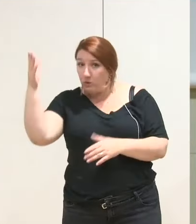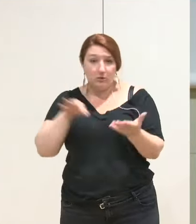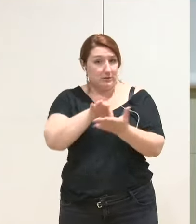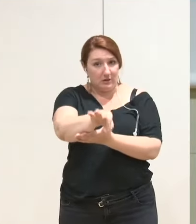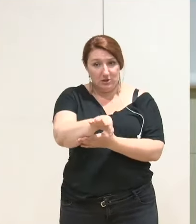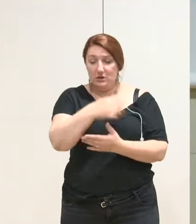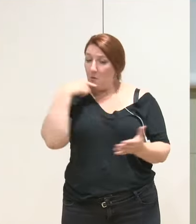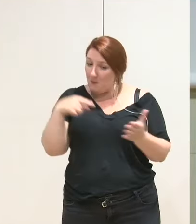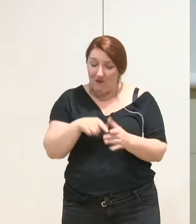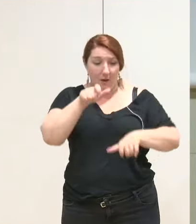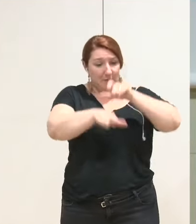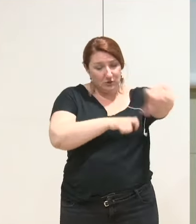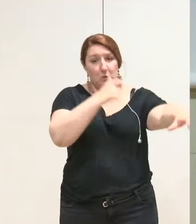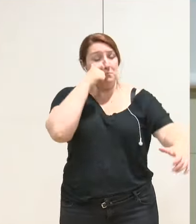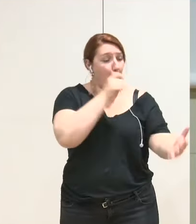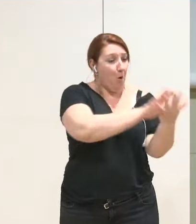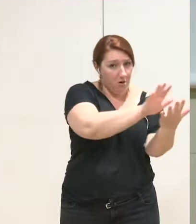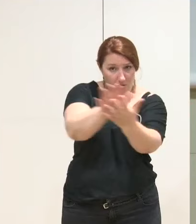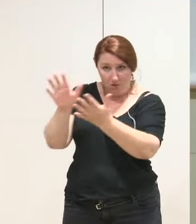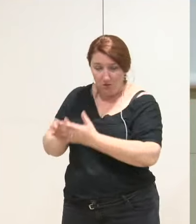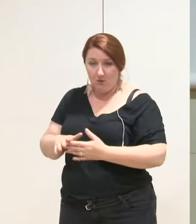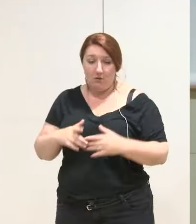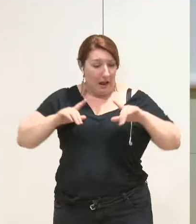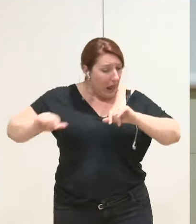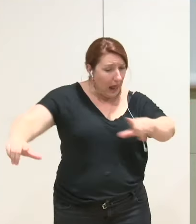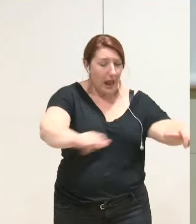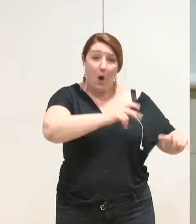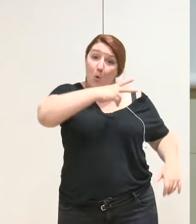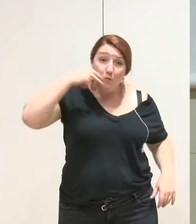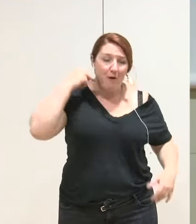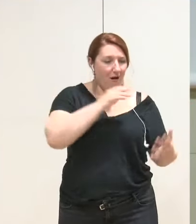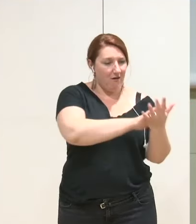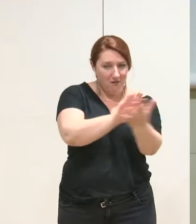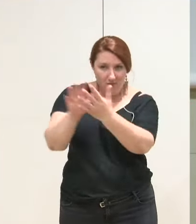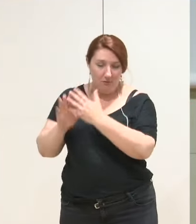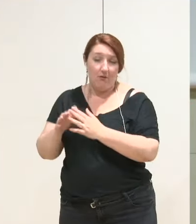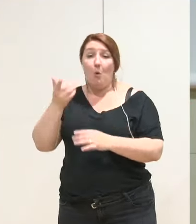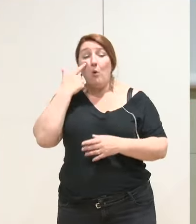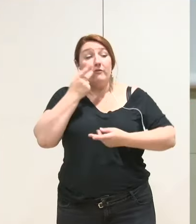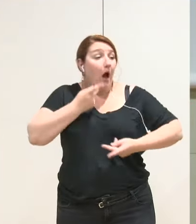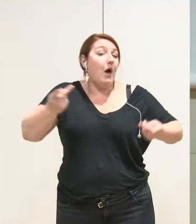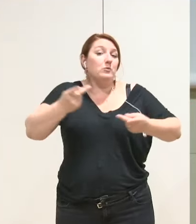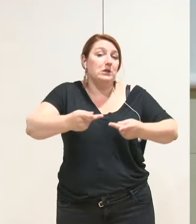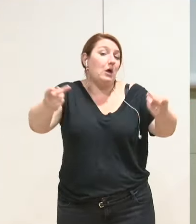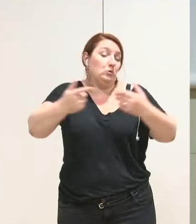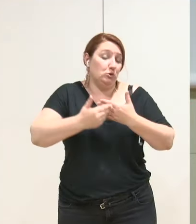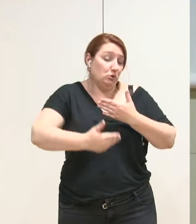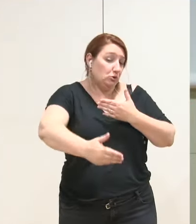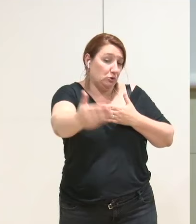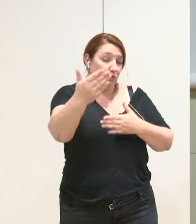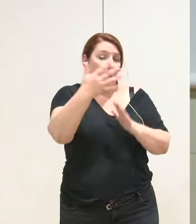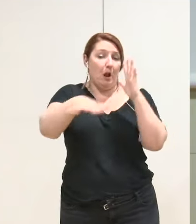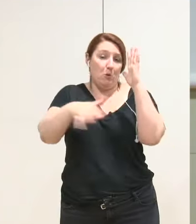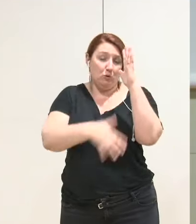forces sur le terrain au travers de ce qu'on appelle la présence humaine et nous ferons encore une fois un certain nombre d'annonces je pense je pense dès